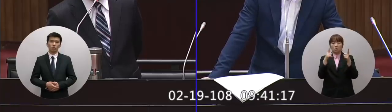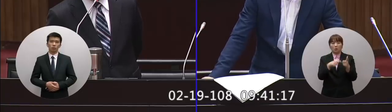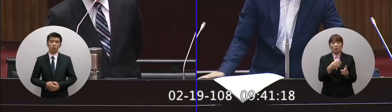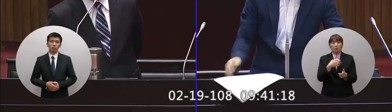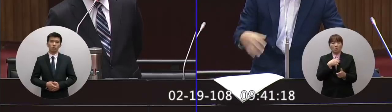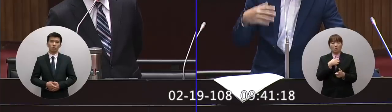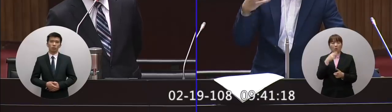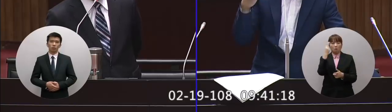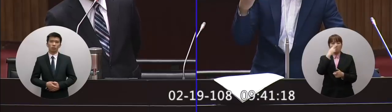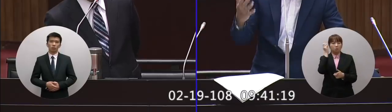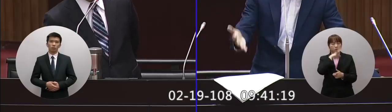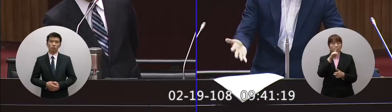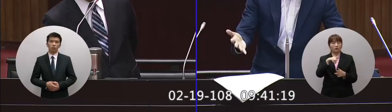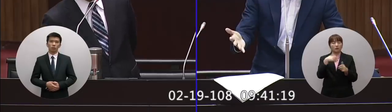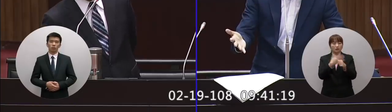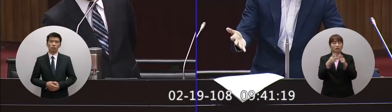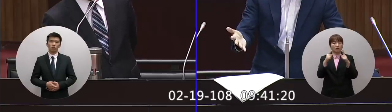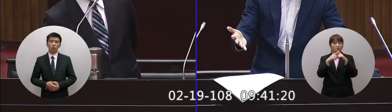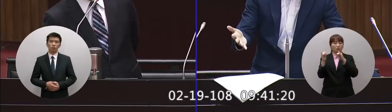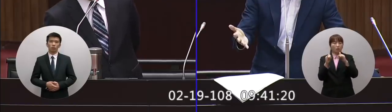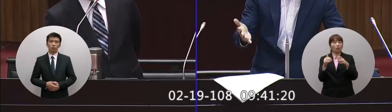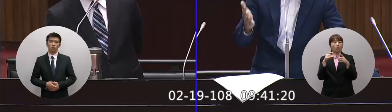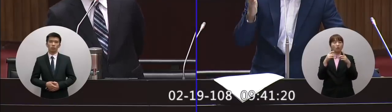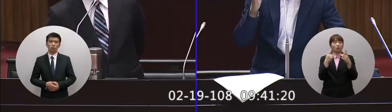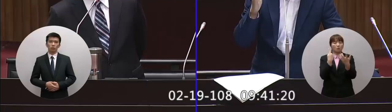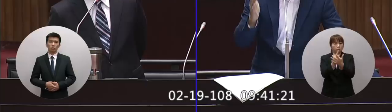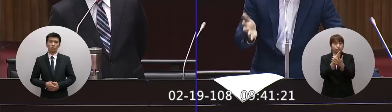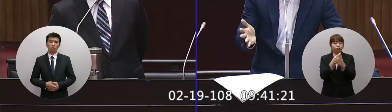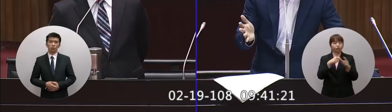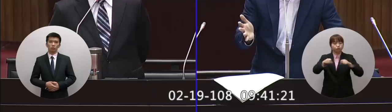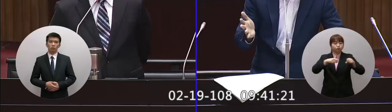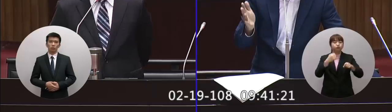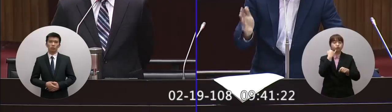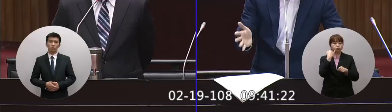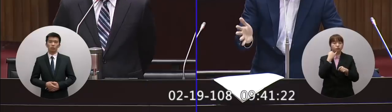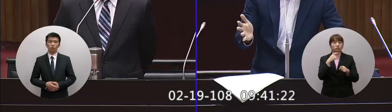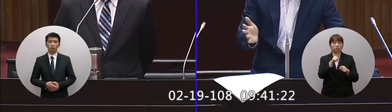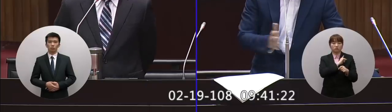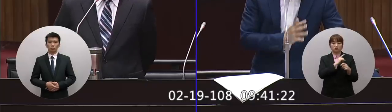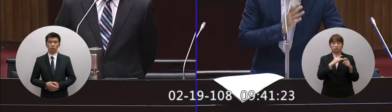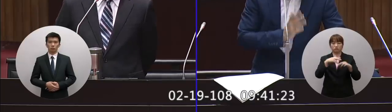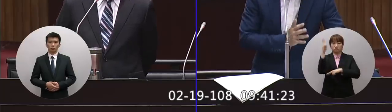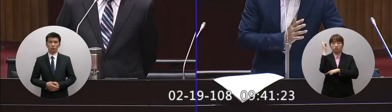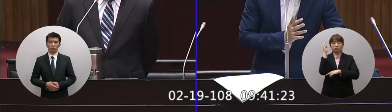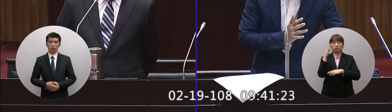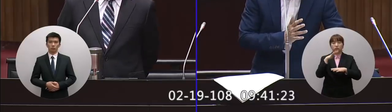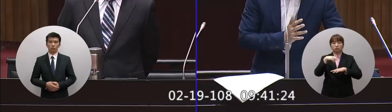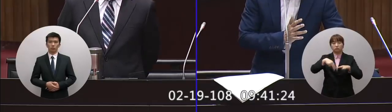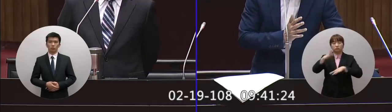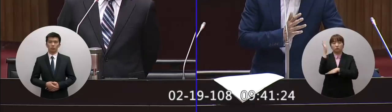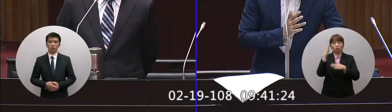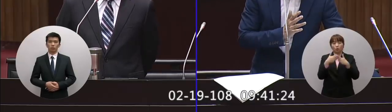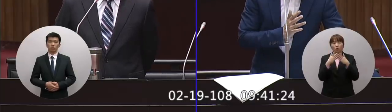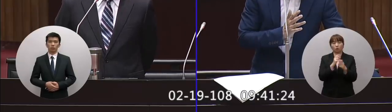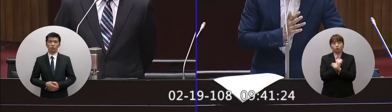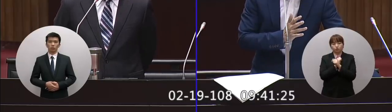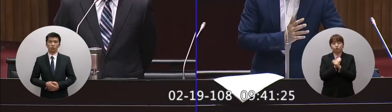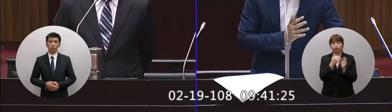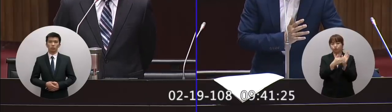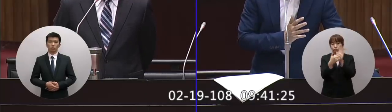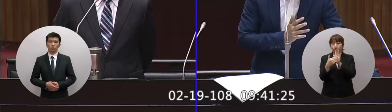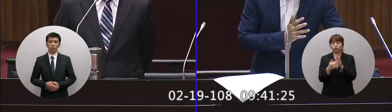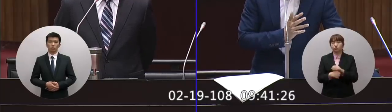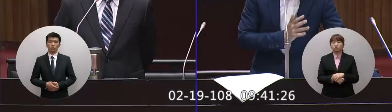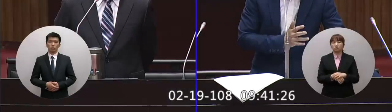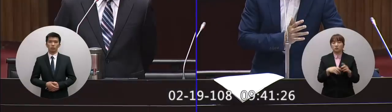兽，它反而让民众有一个直接参与政策的机会，这时候行政部门要去警惕，现在不